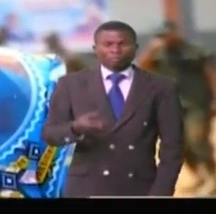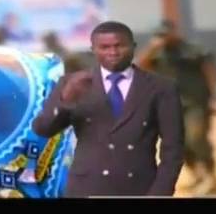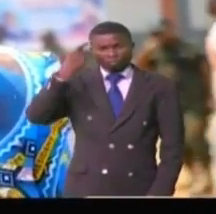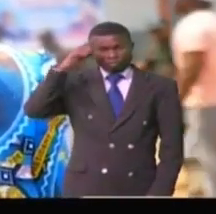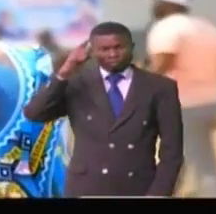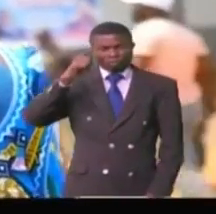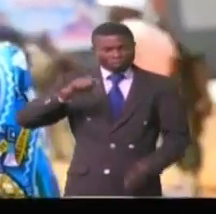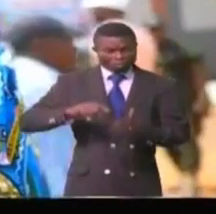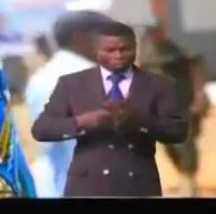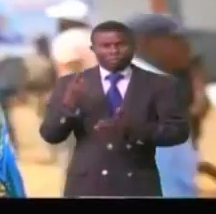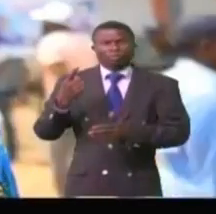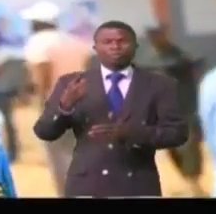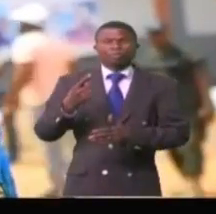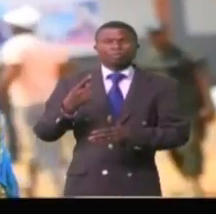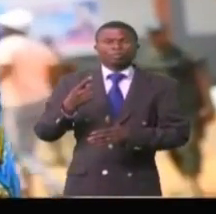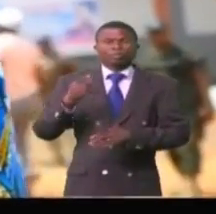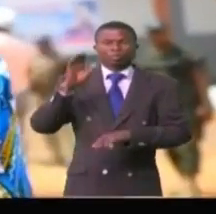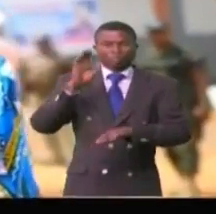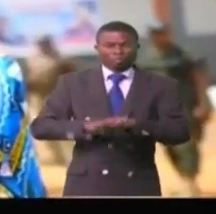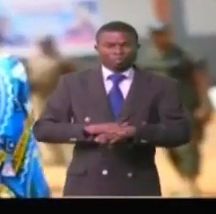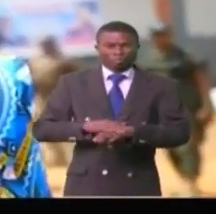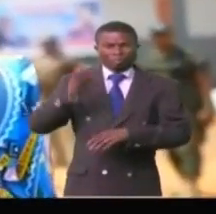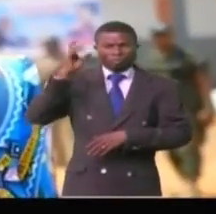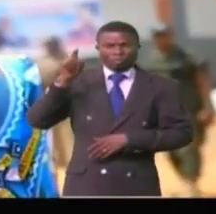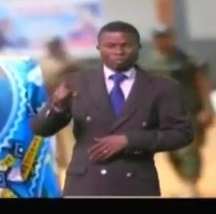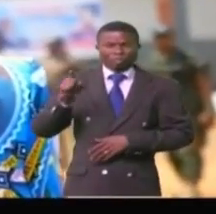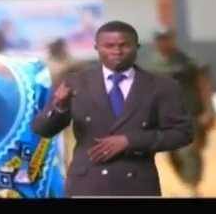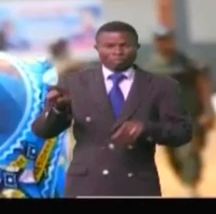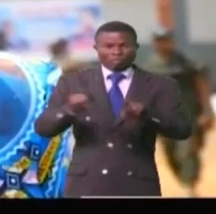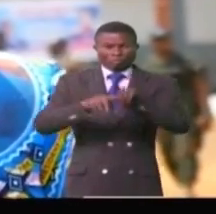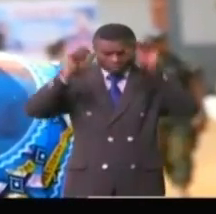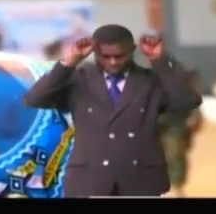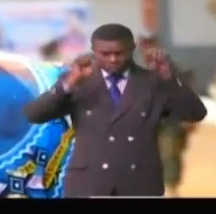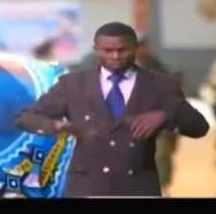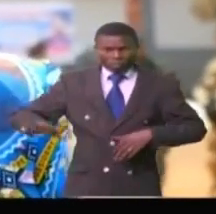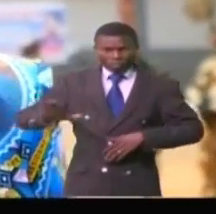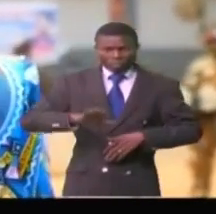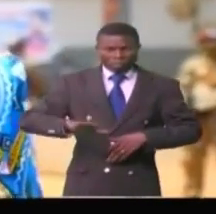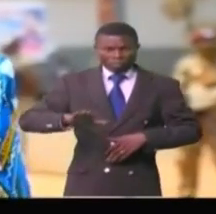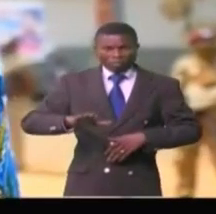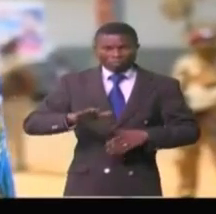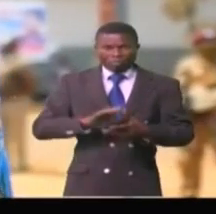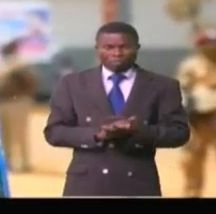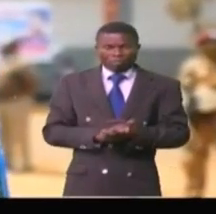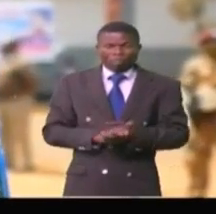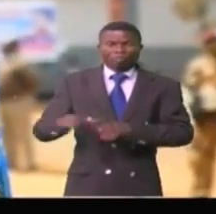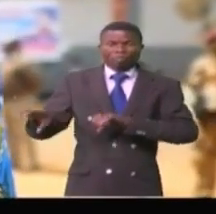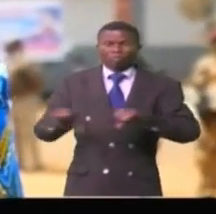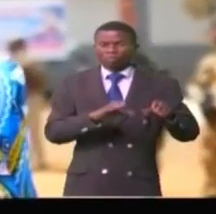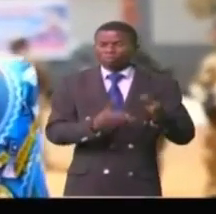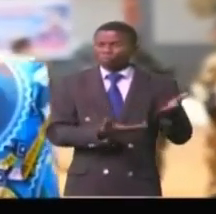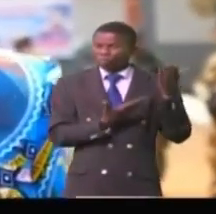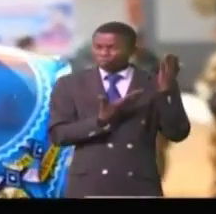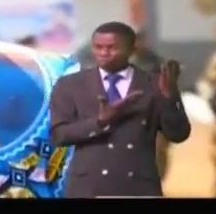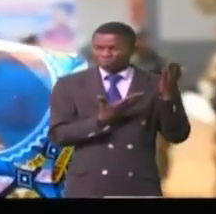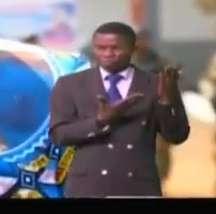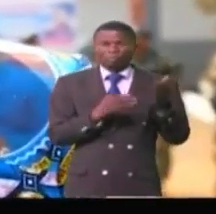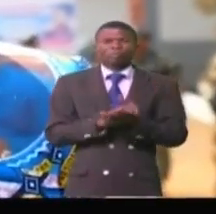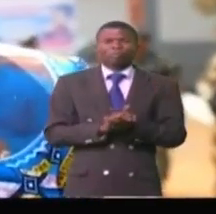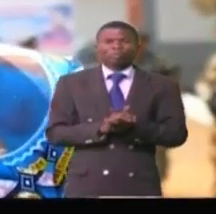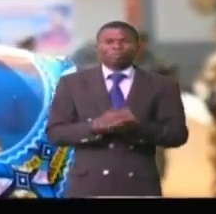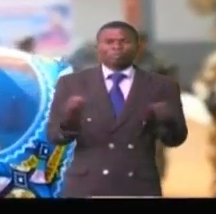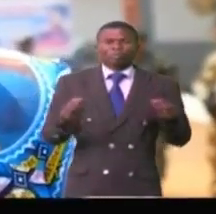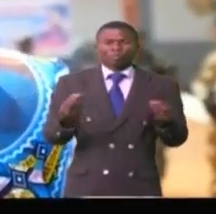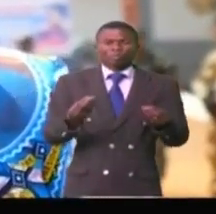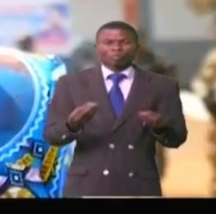sa première fois qu'il sera à Kassoumbalesa en tant que président de la République. Et donc, c'est un événement. Certes, il vient